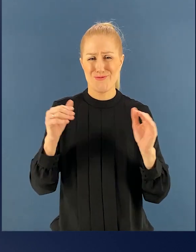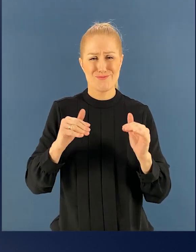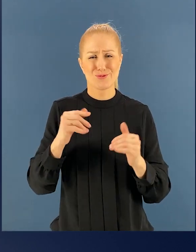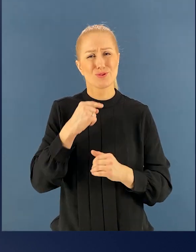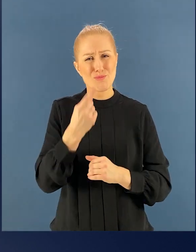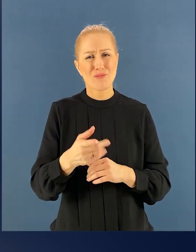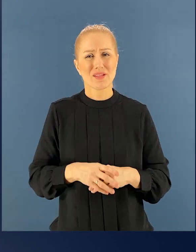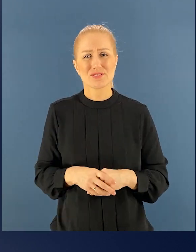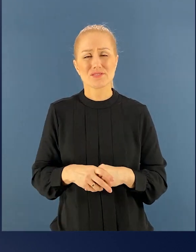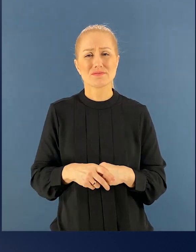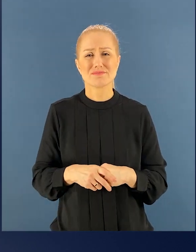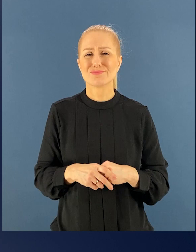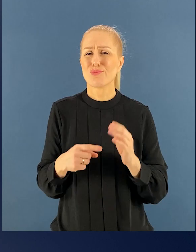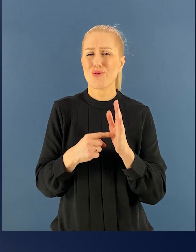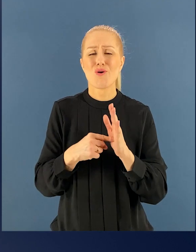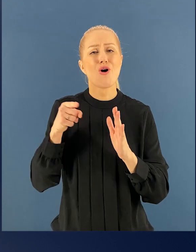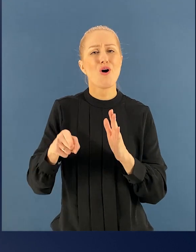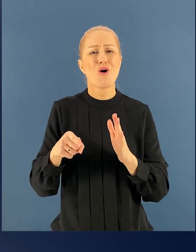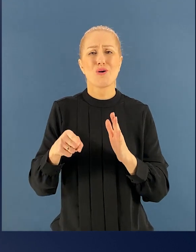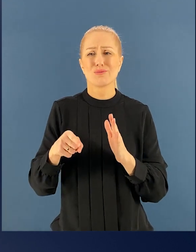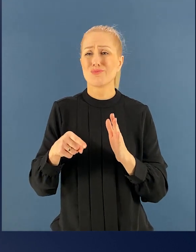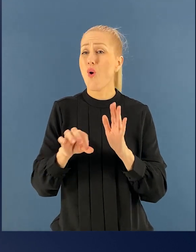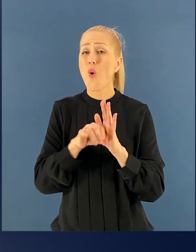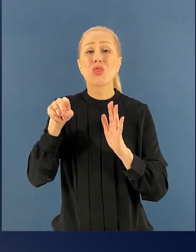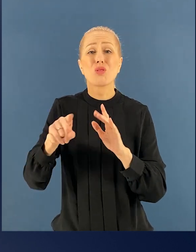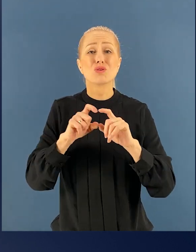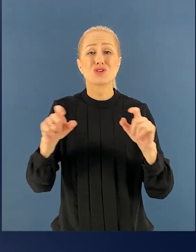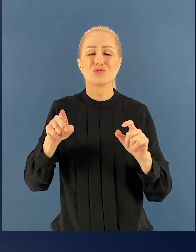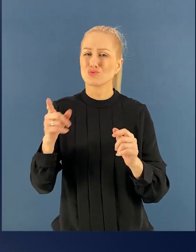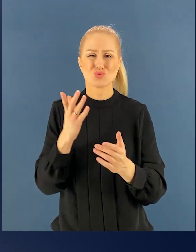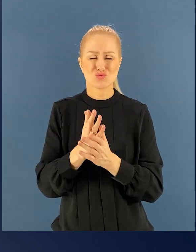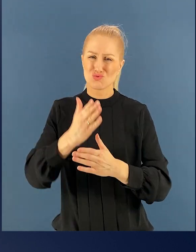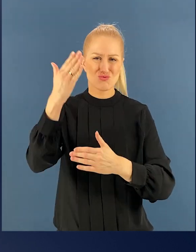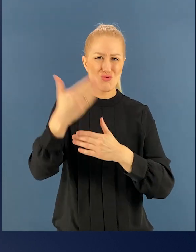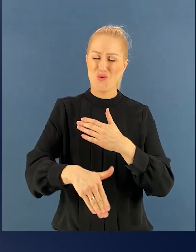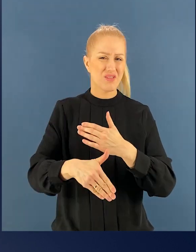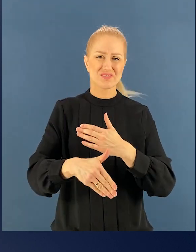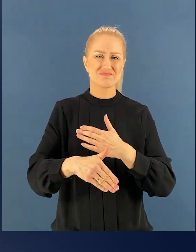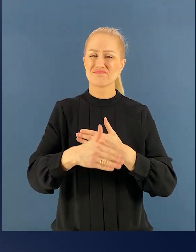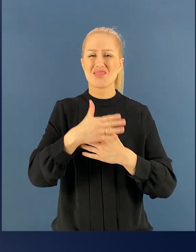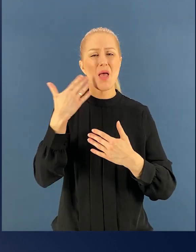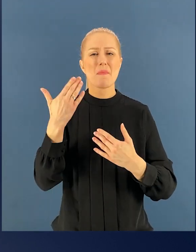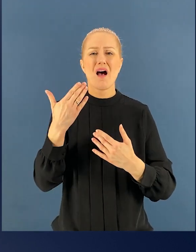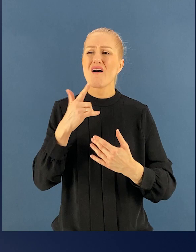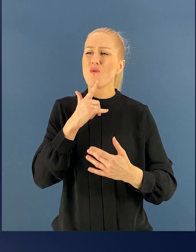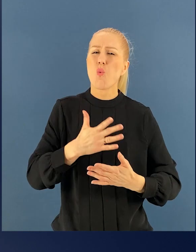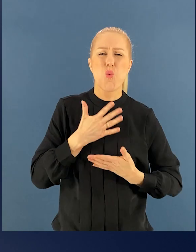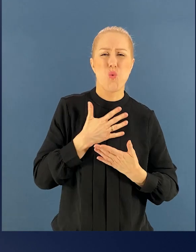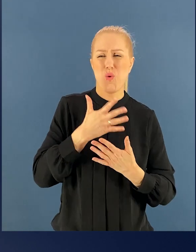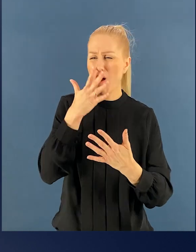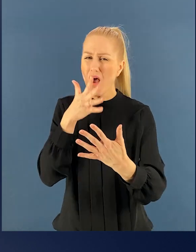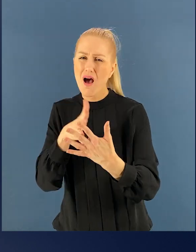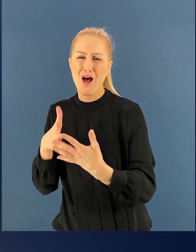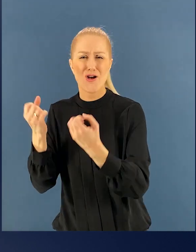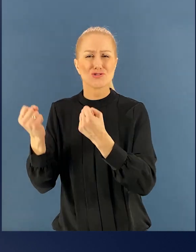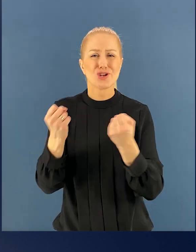koniec jakichkolwiek złudzeń, jeżeli chodzi o to, kim jest komunistyczna władza i kto ją reprezentuje. To